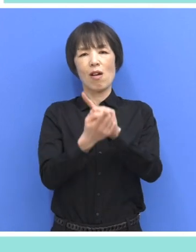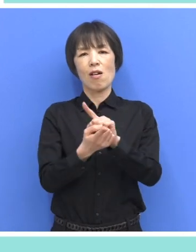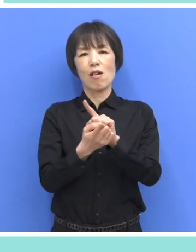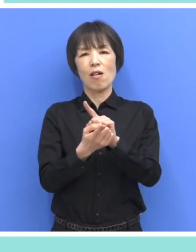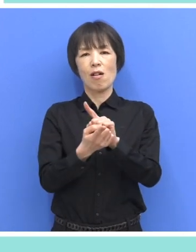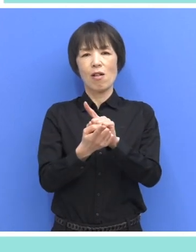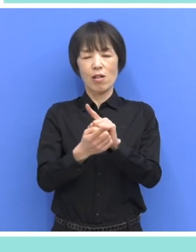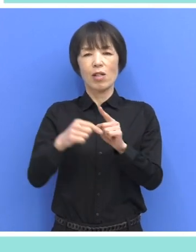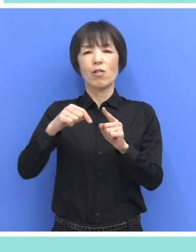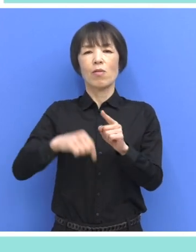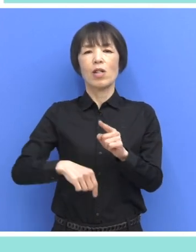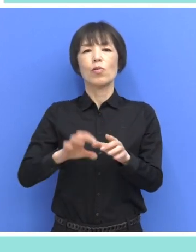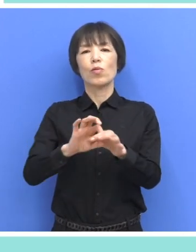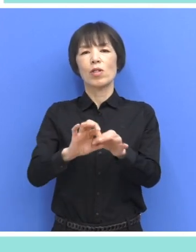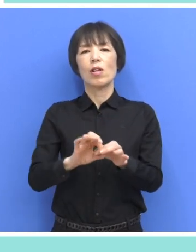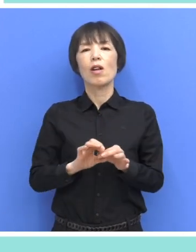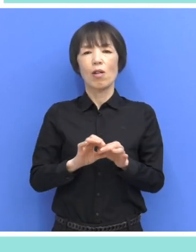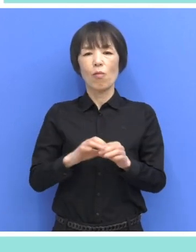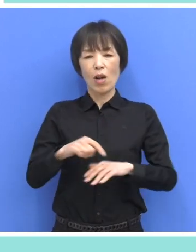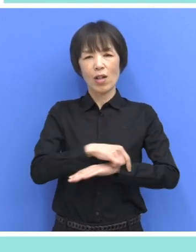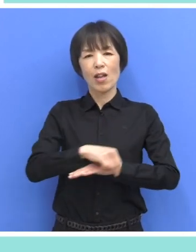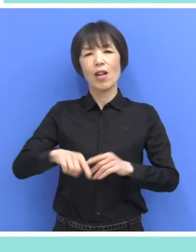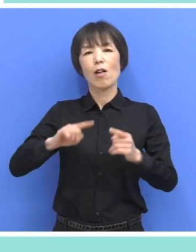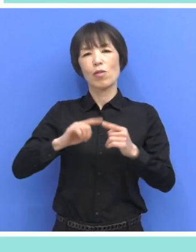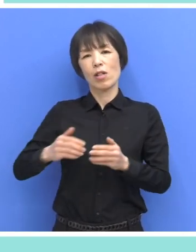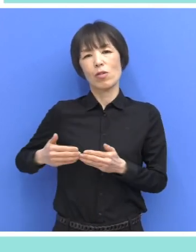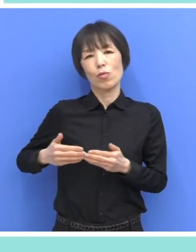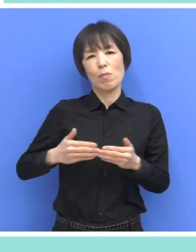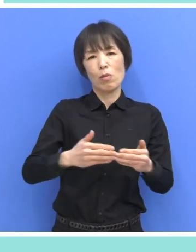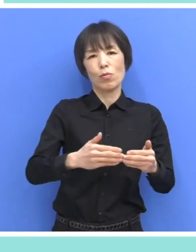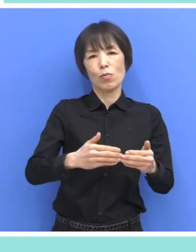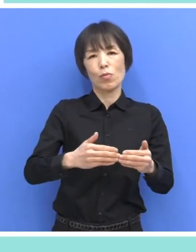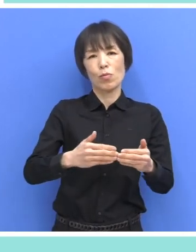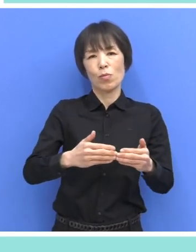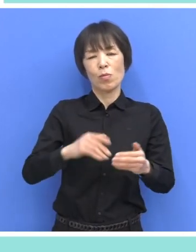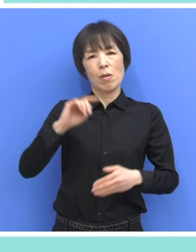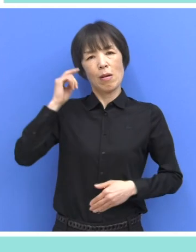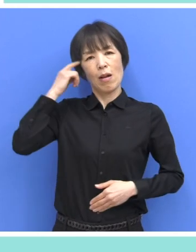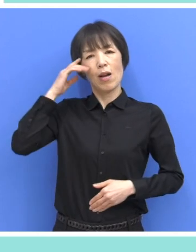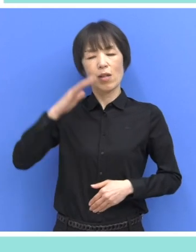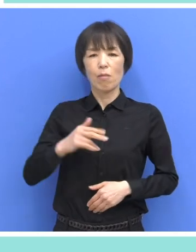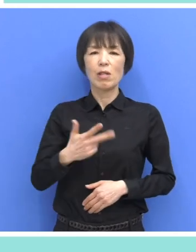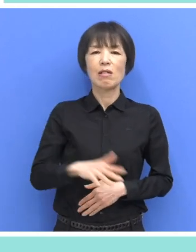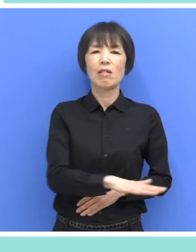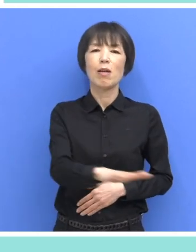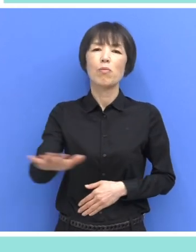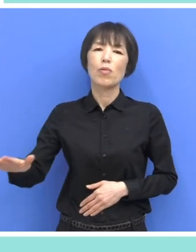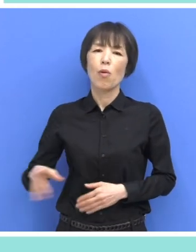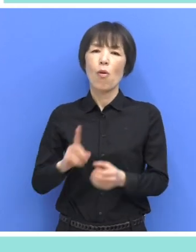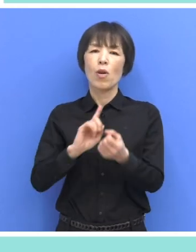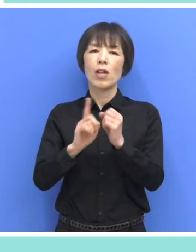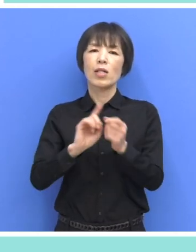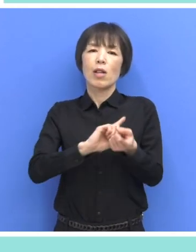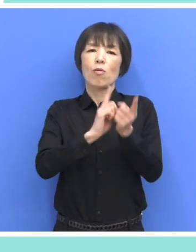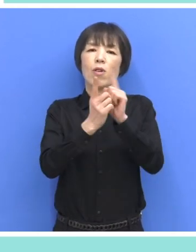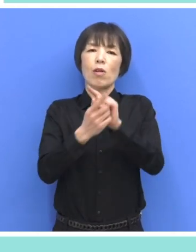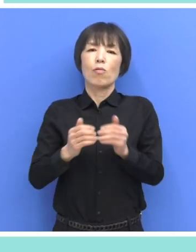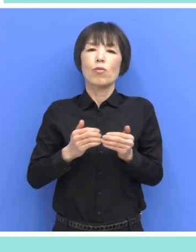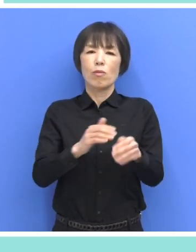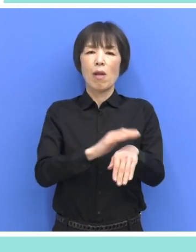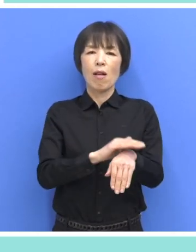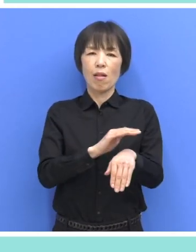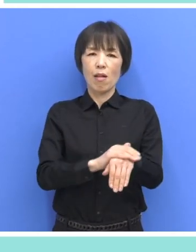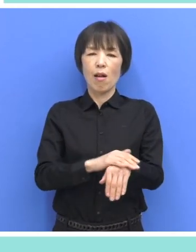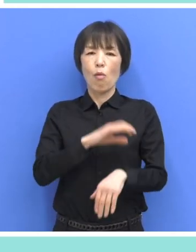というものについてですね、計画的に進めていこう。まず町全体のデジタル化をどう進めていくか、大